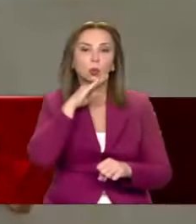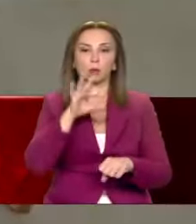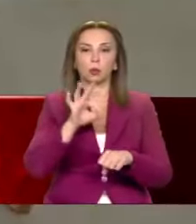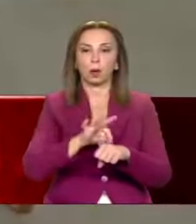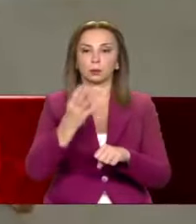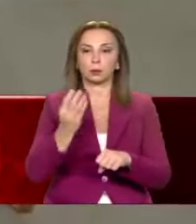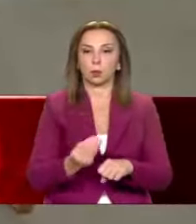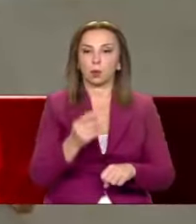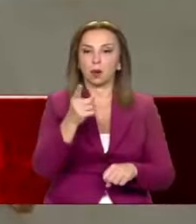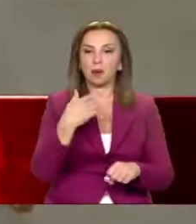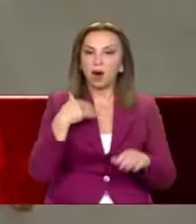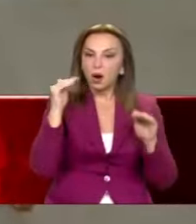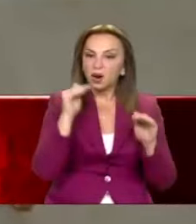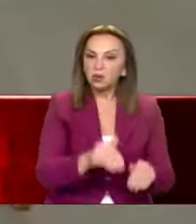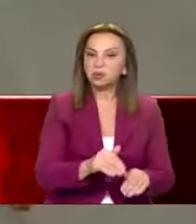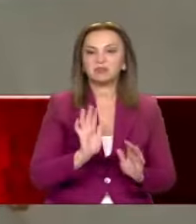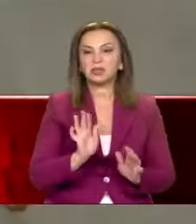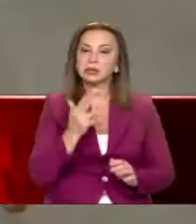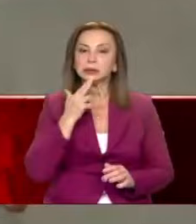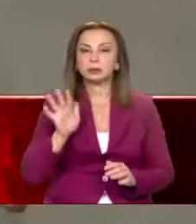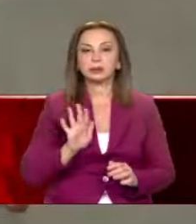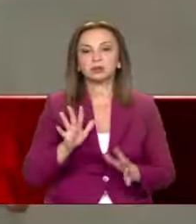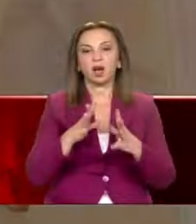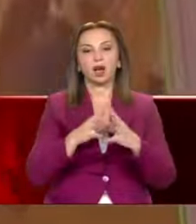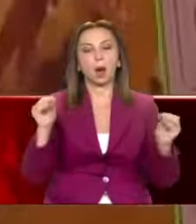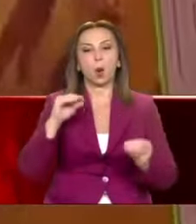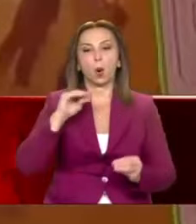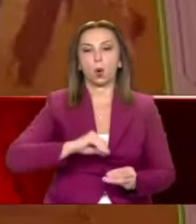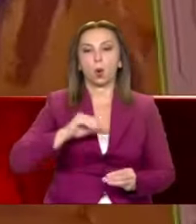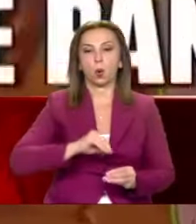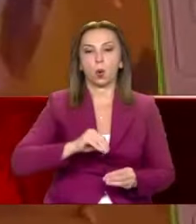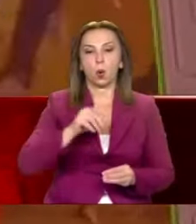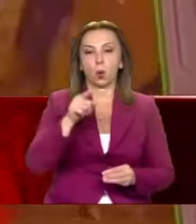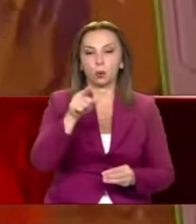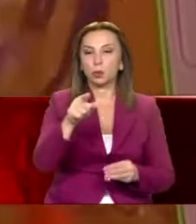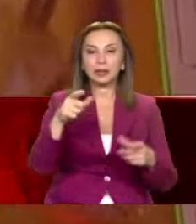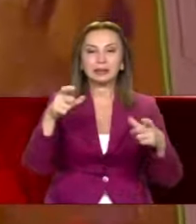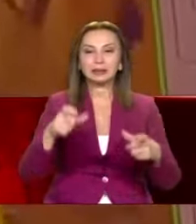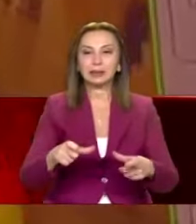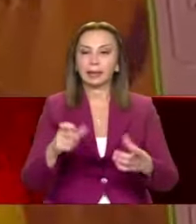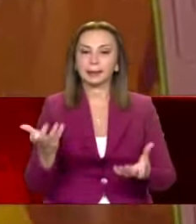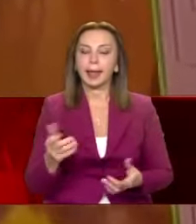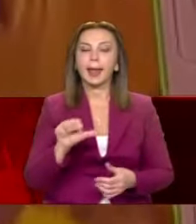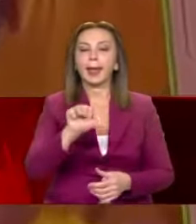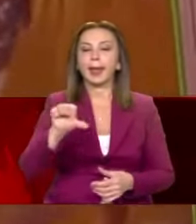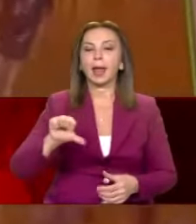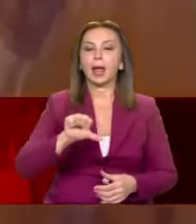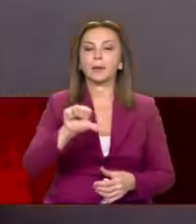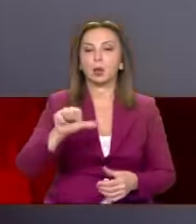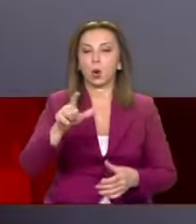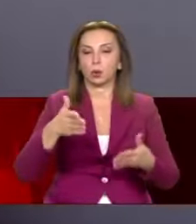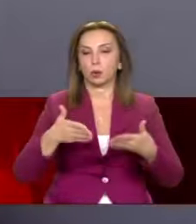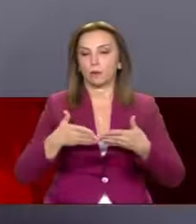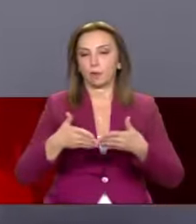düştü Tamam dedim bitti artık dedim kızım kayboldu gitti suyun altında dedim Can pazarının yaşandığı adres Eminönü